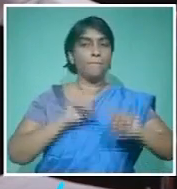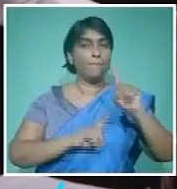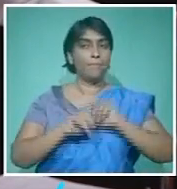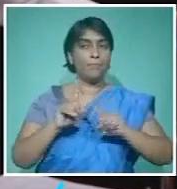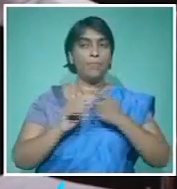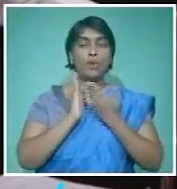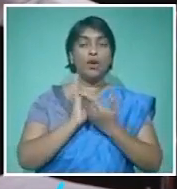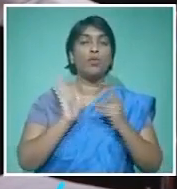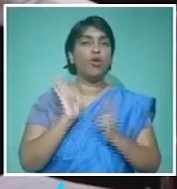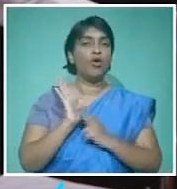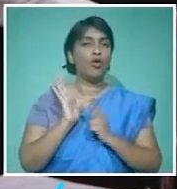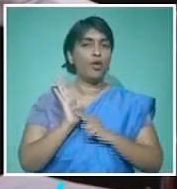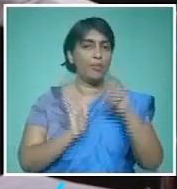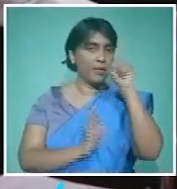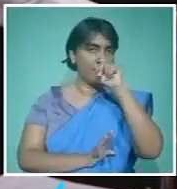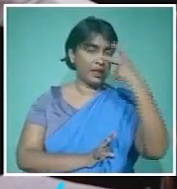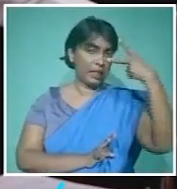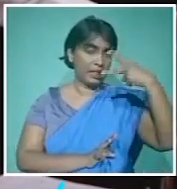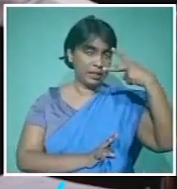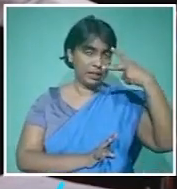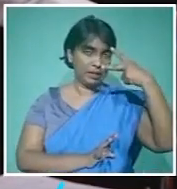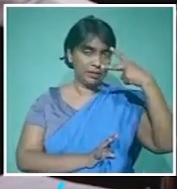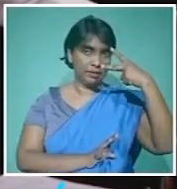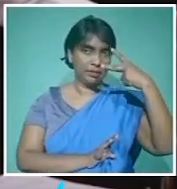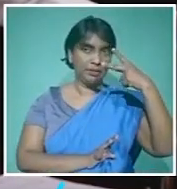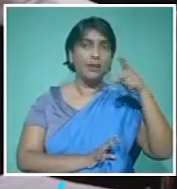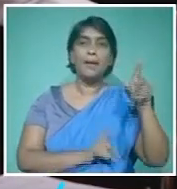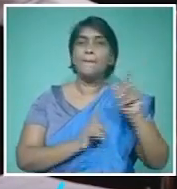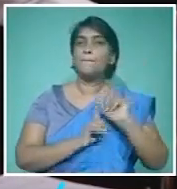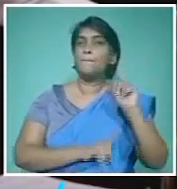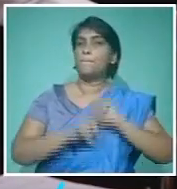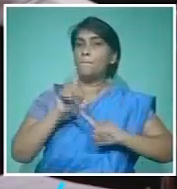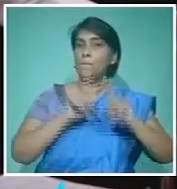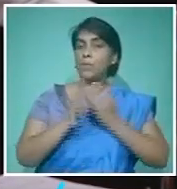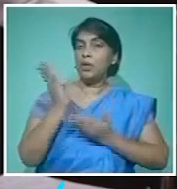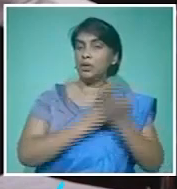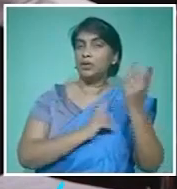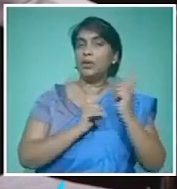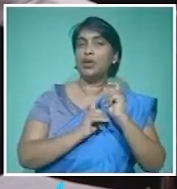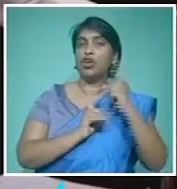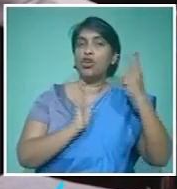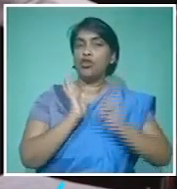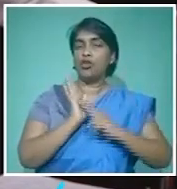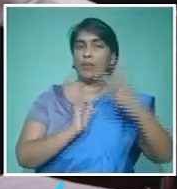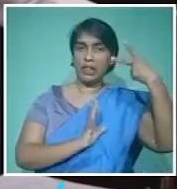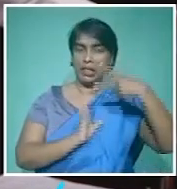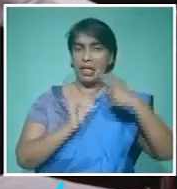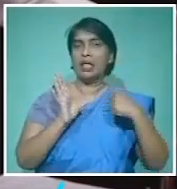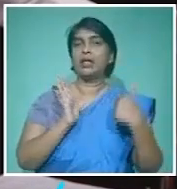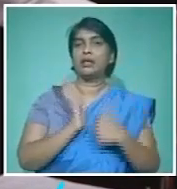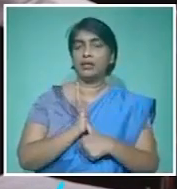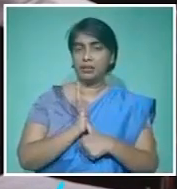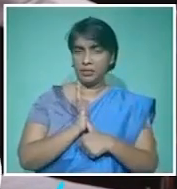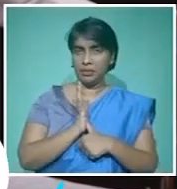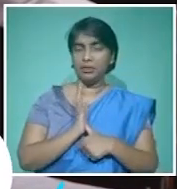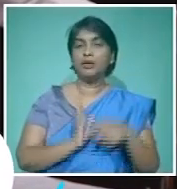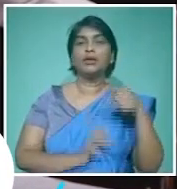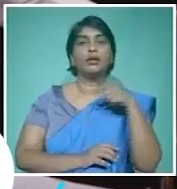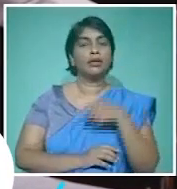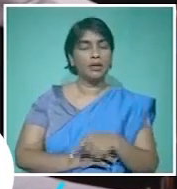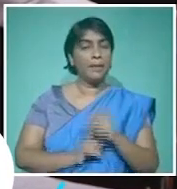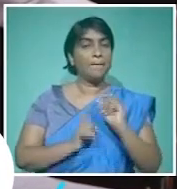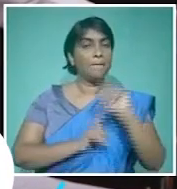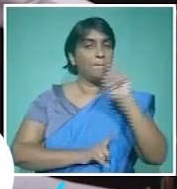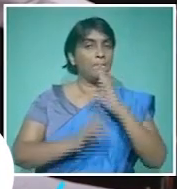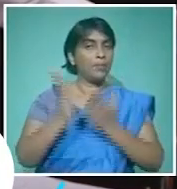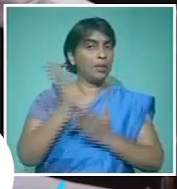ඉදිරිපත් කරේ නොවැම්බර් මාසේ දෙවනිදා. එතුමා මේ පාර්ලිමේන්තුවේ ඉදිරිපත් කරේ නොවැම්බර් 2 මේ පනත. මේ මේක පාර්ලිමේන්තුවේ